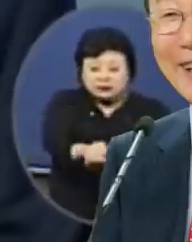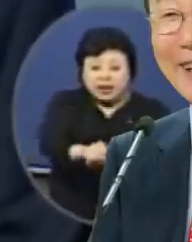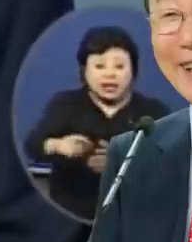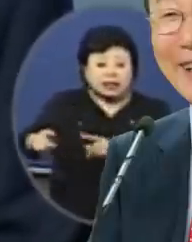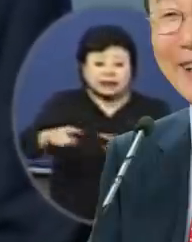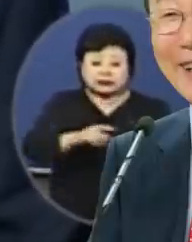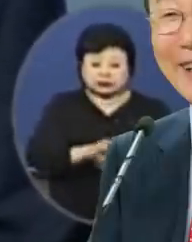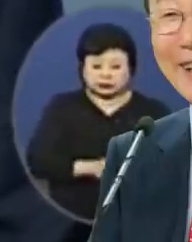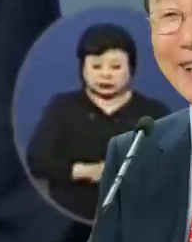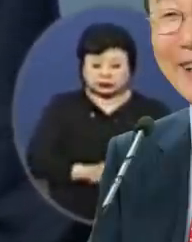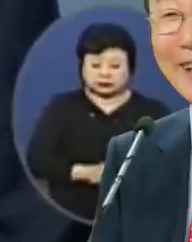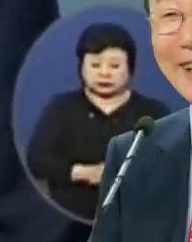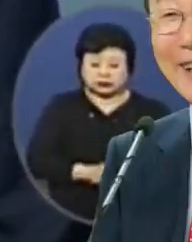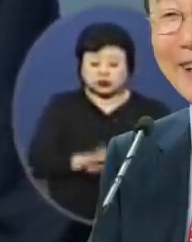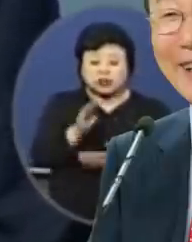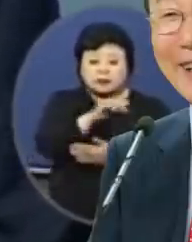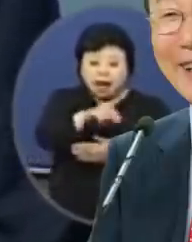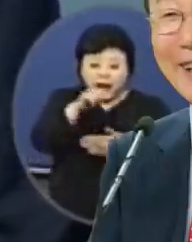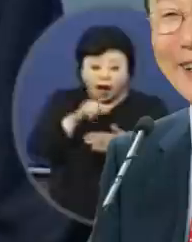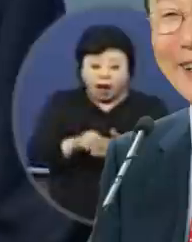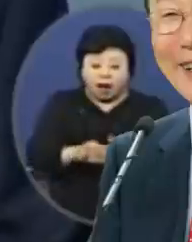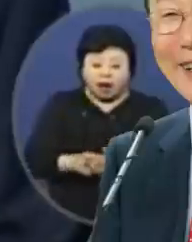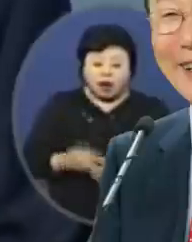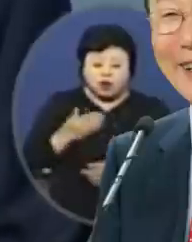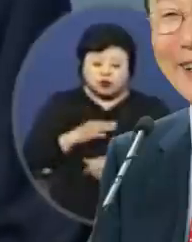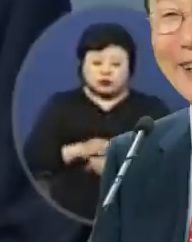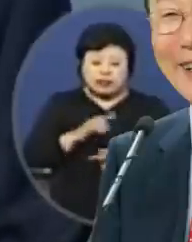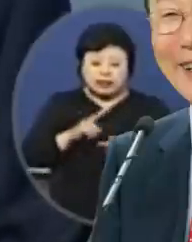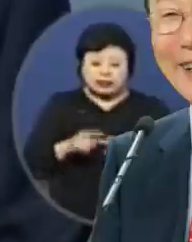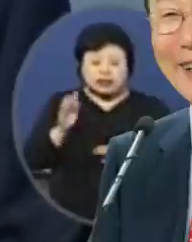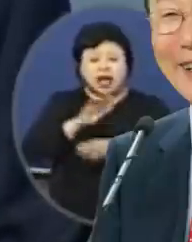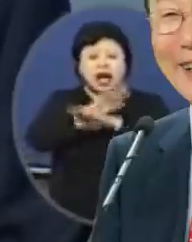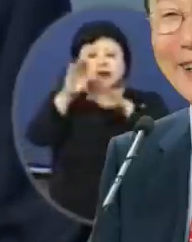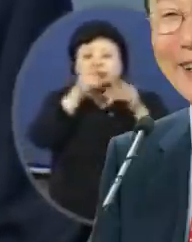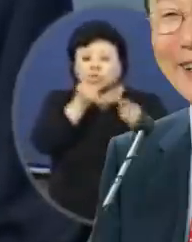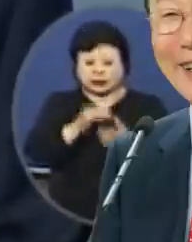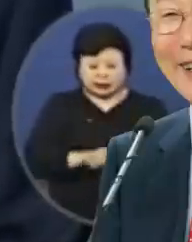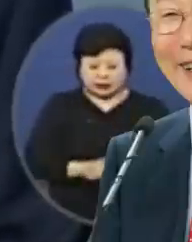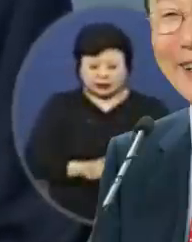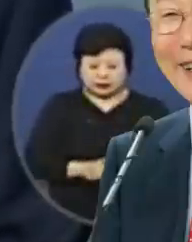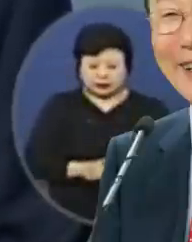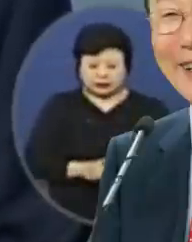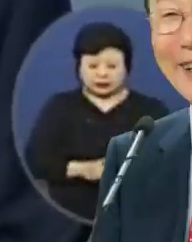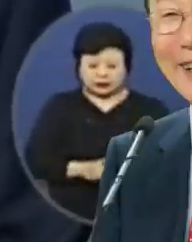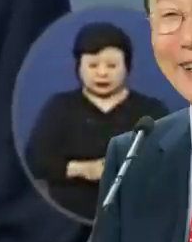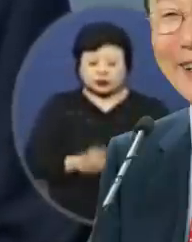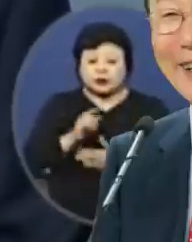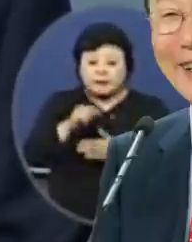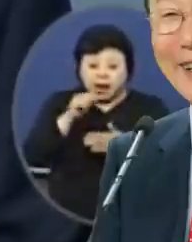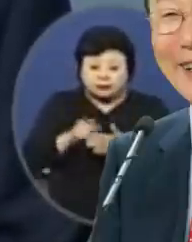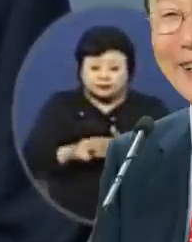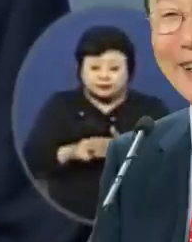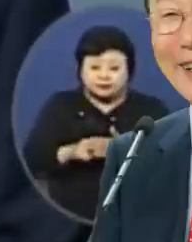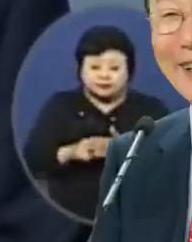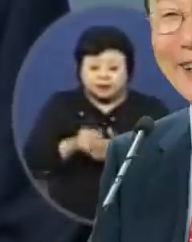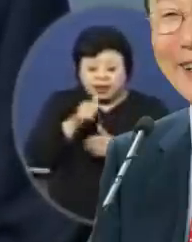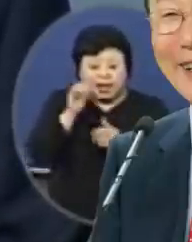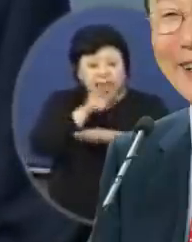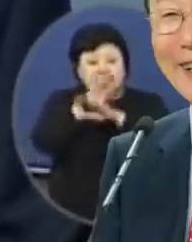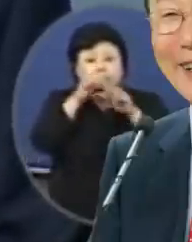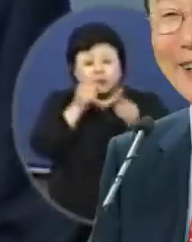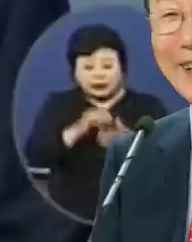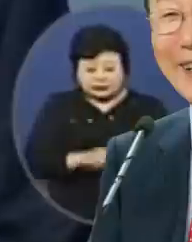다스리는 것입니다. 우리 마음은 육체에 대하여 하늘과 같은 것입니다. 우리 마음이